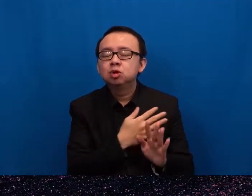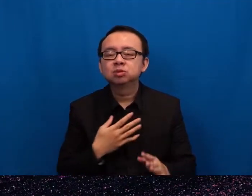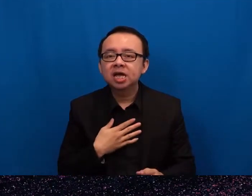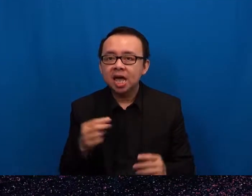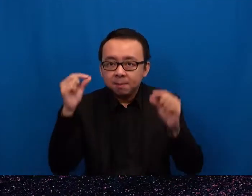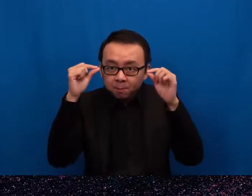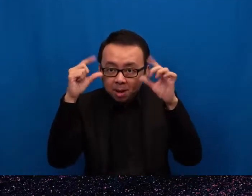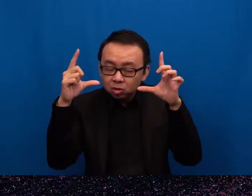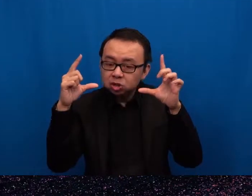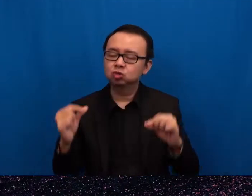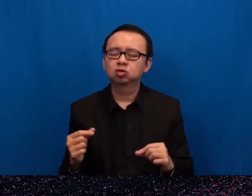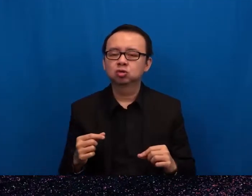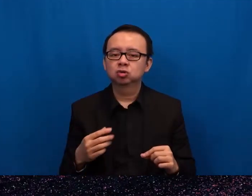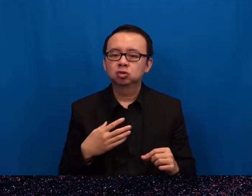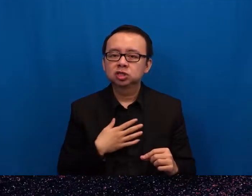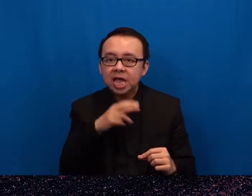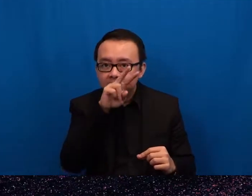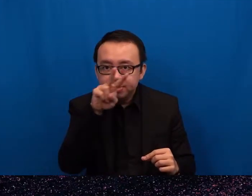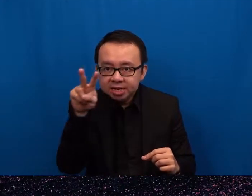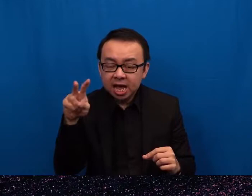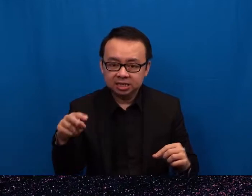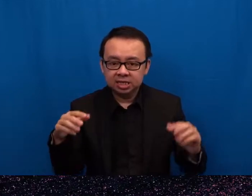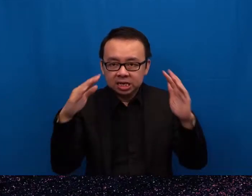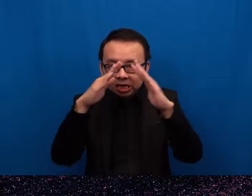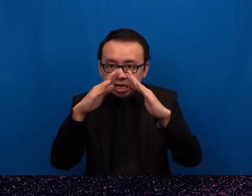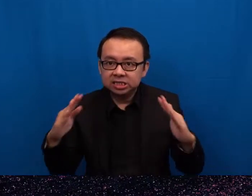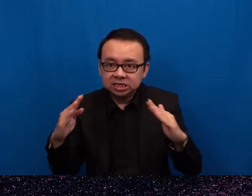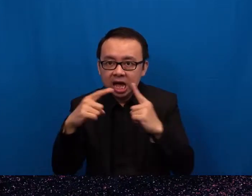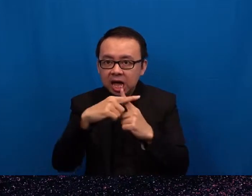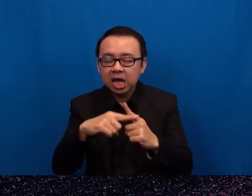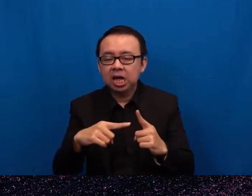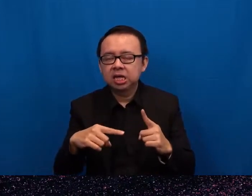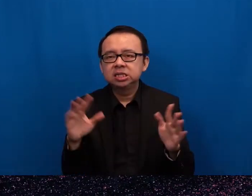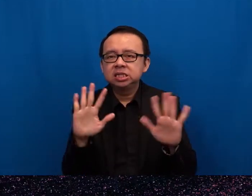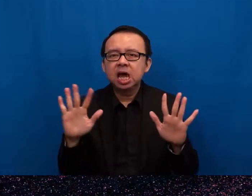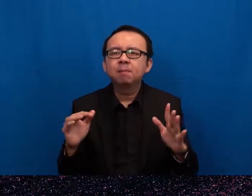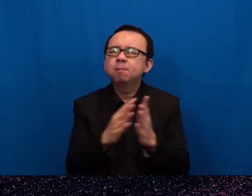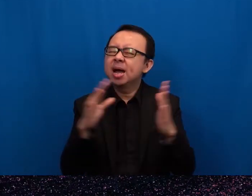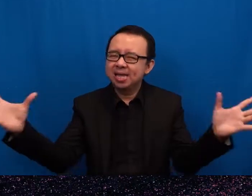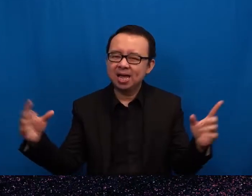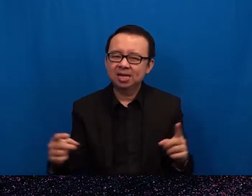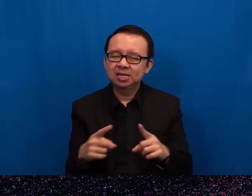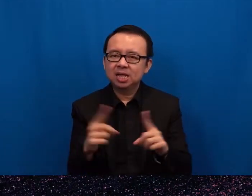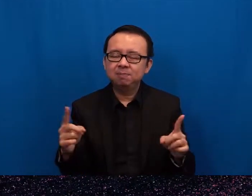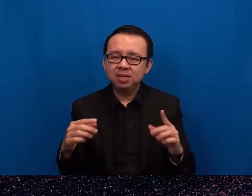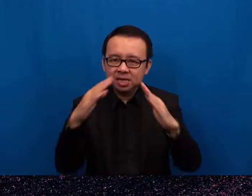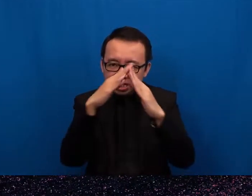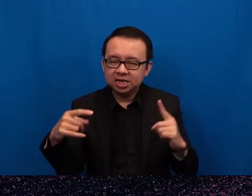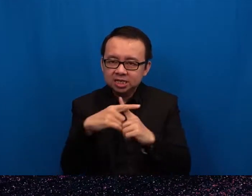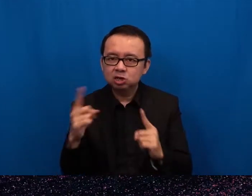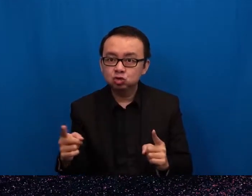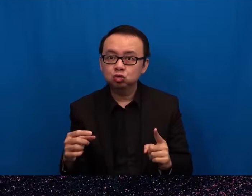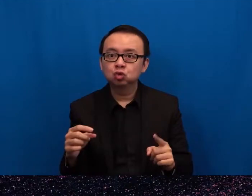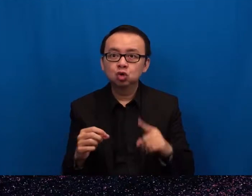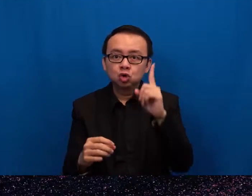bermimpi melihat gereja tidak berjumlah beribu-ribu atau berlaksa-laksa puluhan ribu. Tapi jumlahnya ratusan.